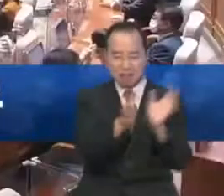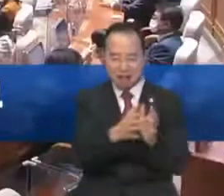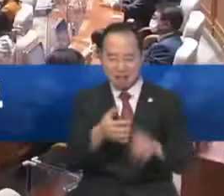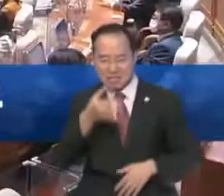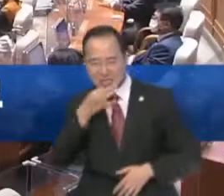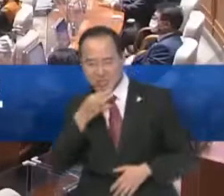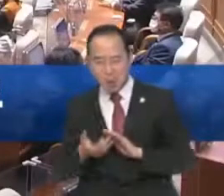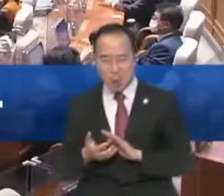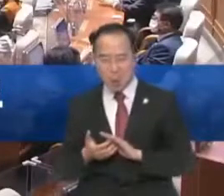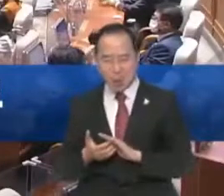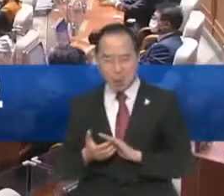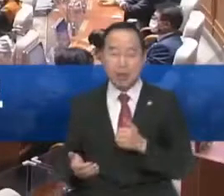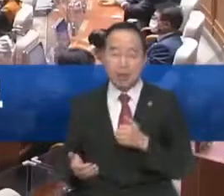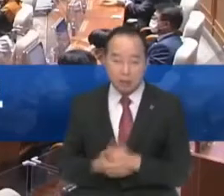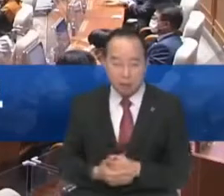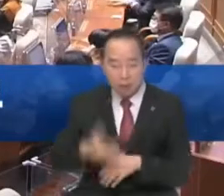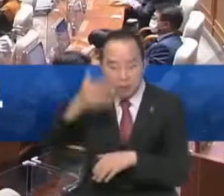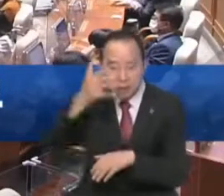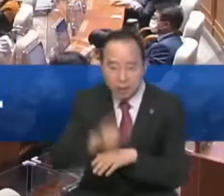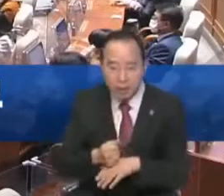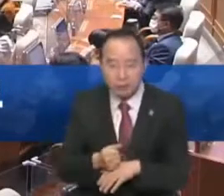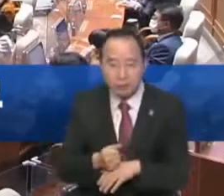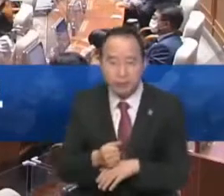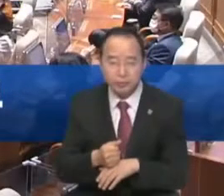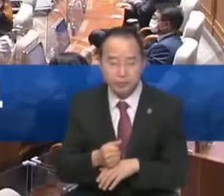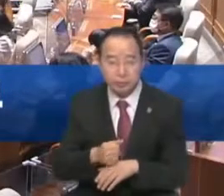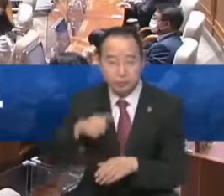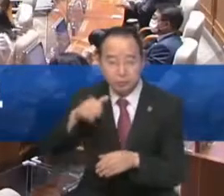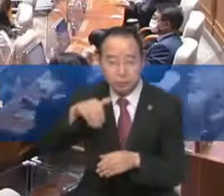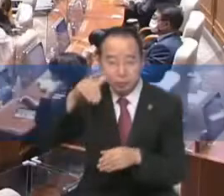촛불개혁의 절호의 기회는 전복되었습니다.